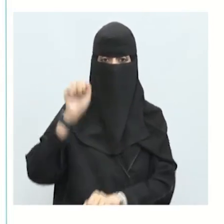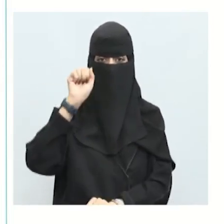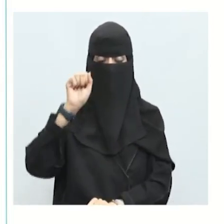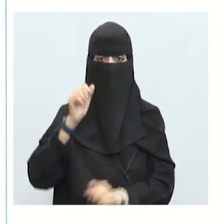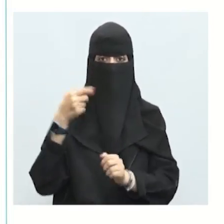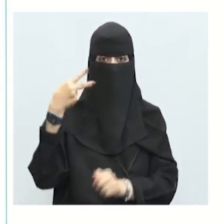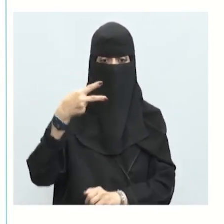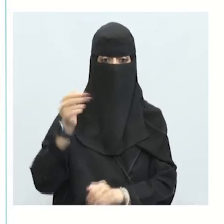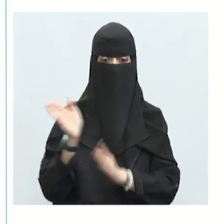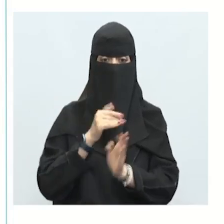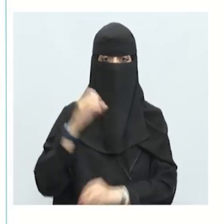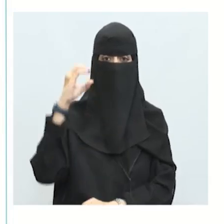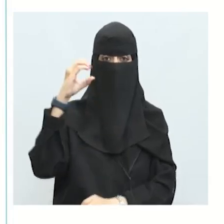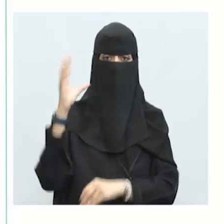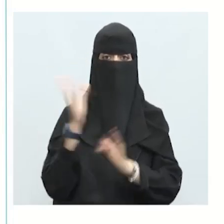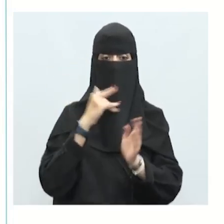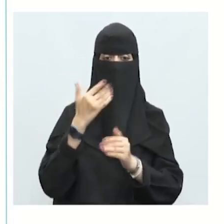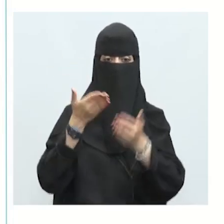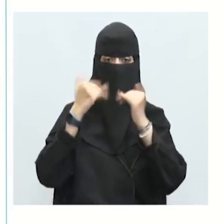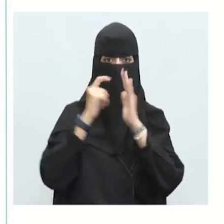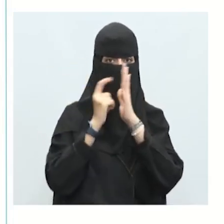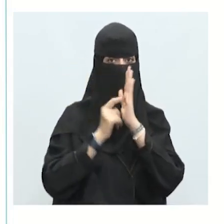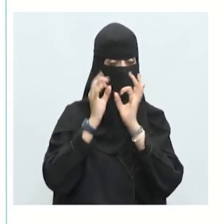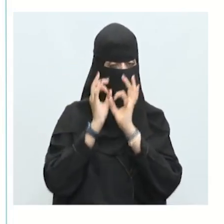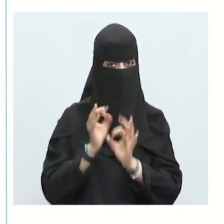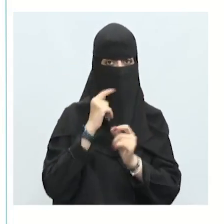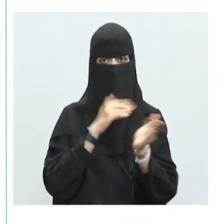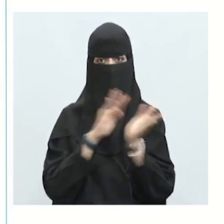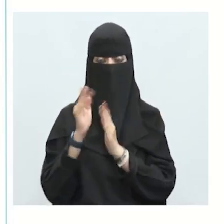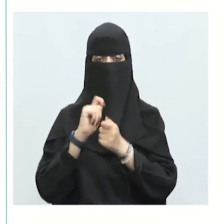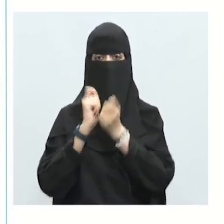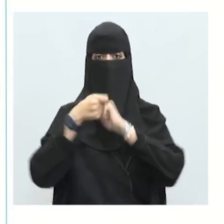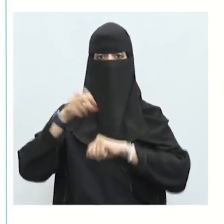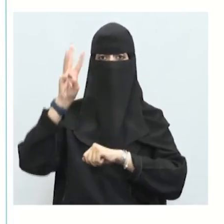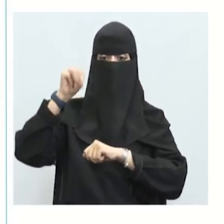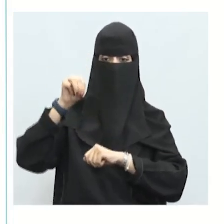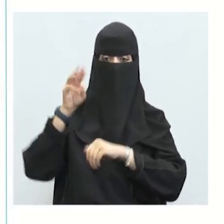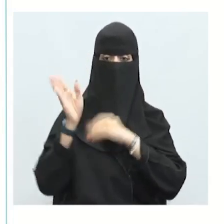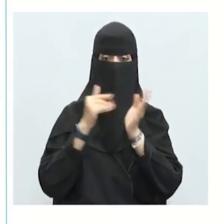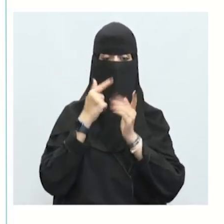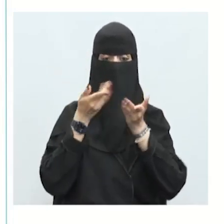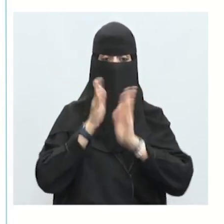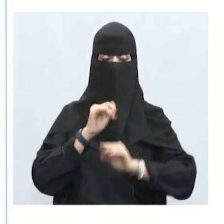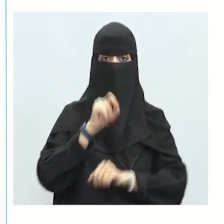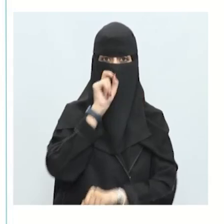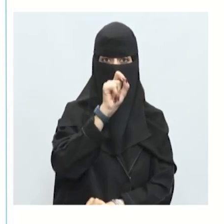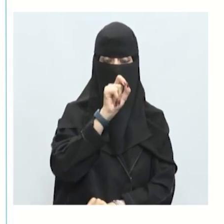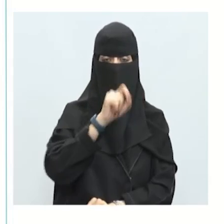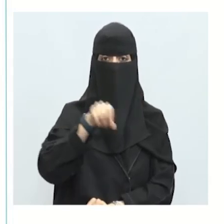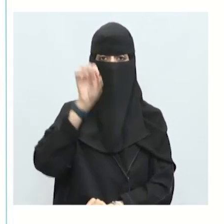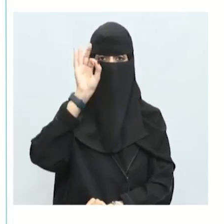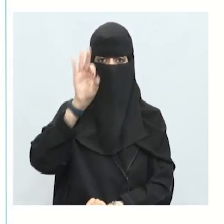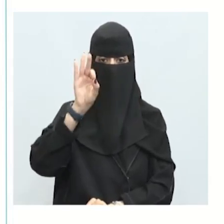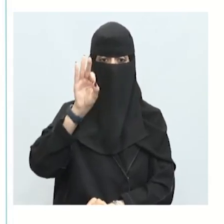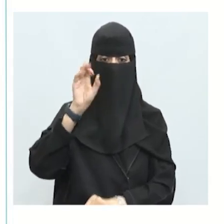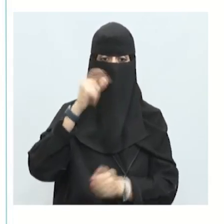اذا تحقق الشرط يتم اسناد اي الى المتغير ام الشرط الثاني يقوللك اف بي اكبر